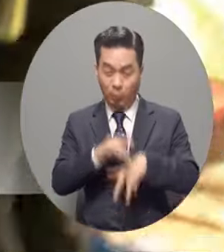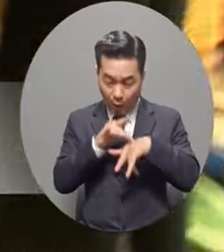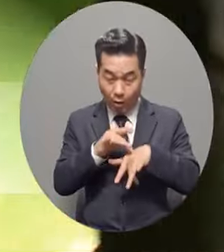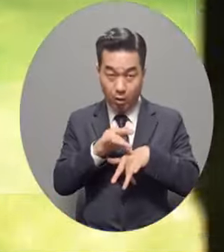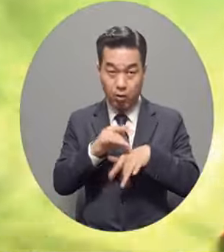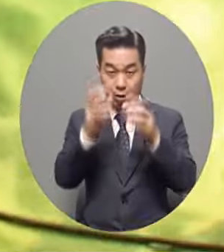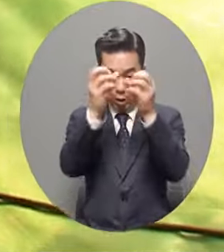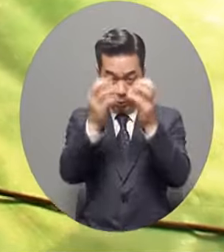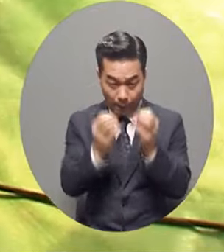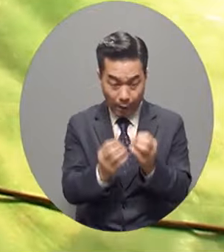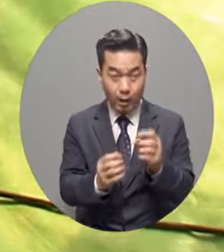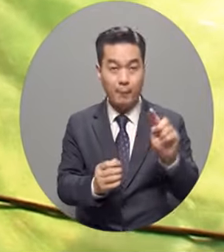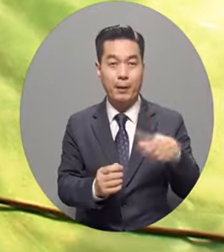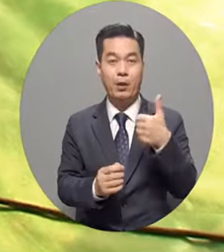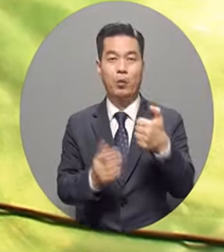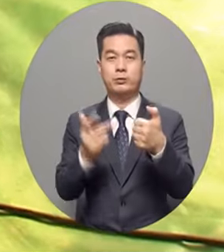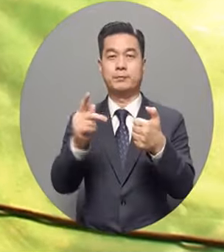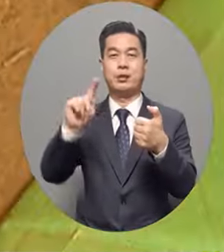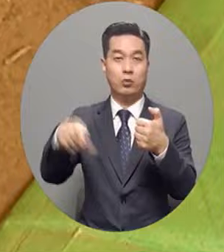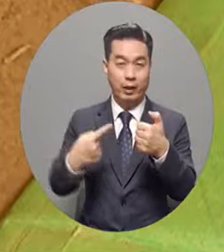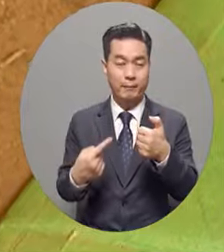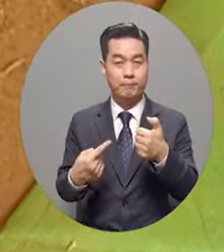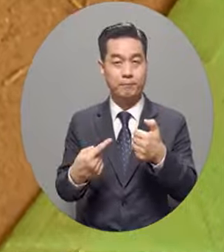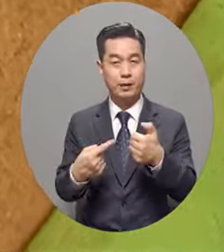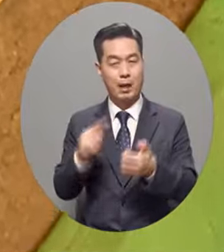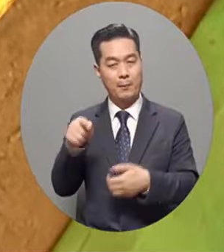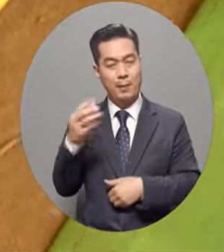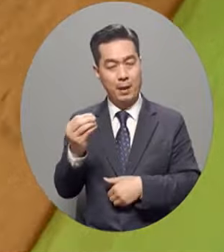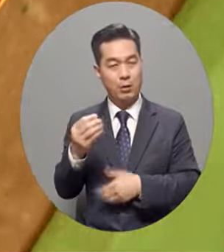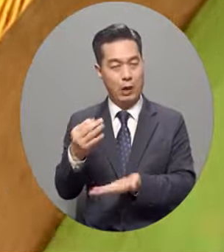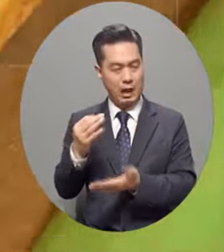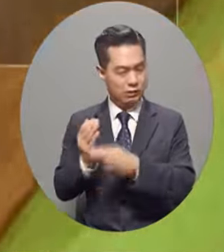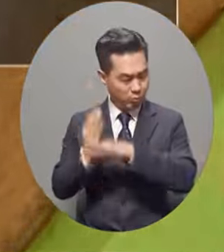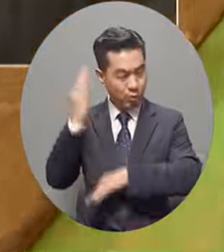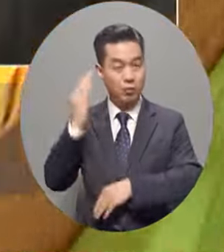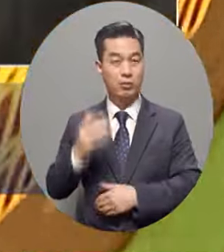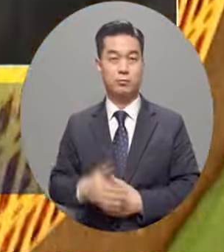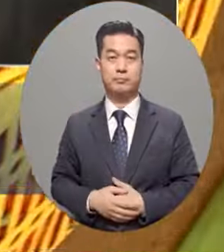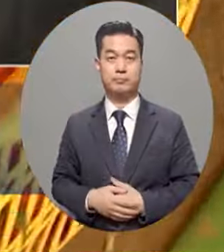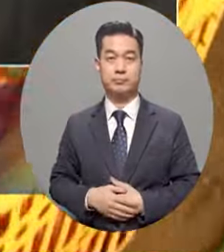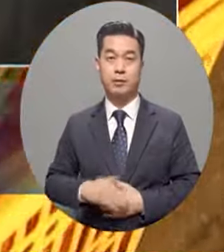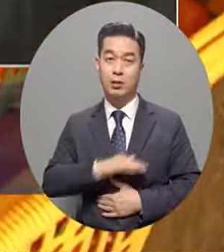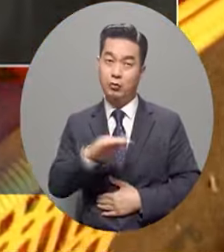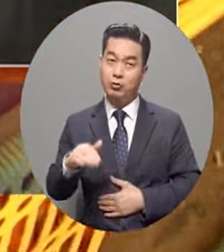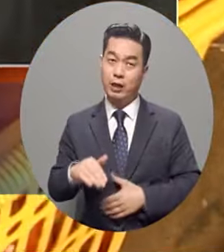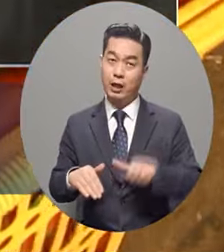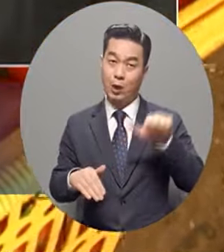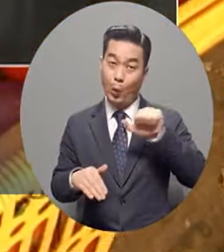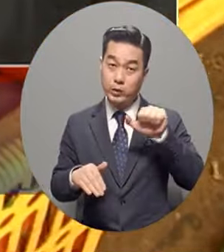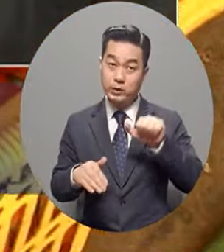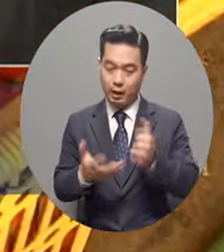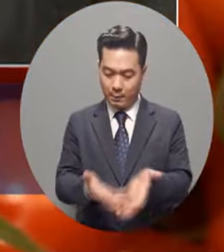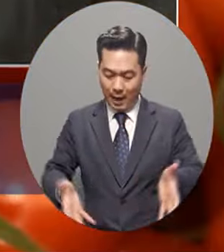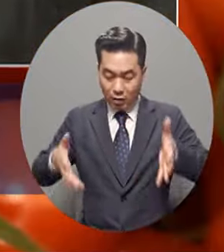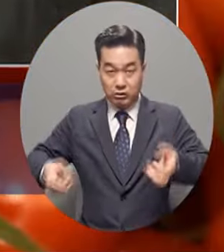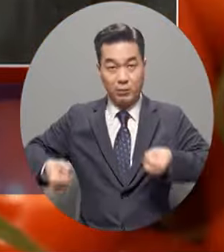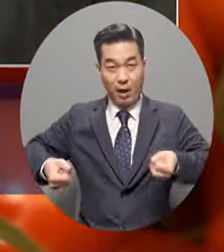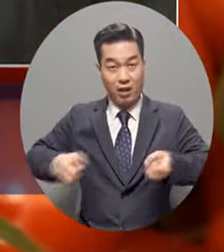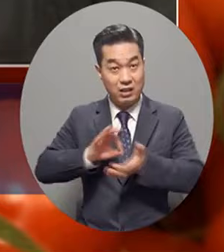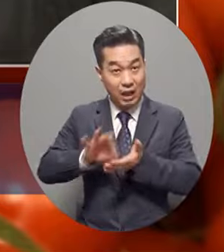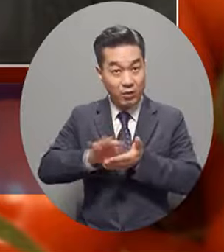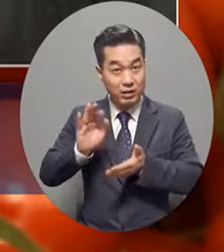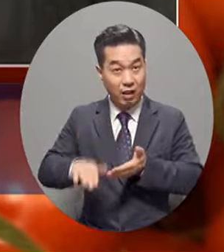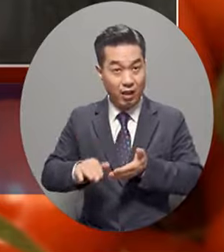방울토마토는 150kg, 시가로 100만 원이 넘습니다. 우리가 50개를 사다 놓고 쓰는데 어제 쉬어보니까